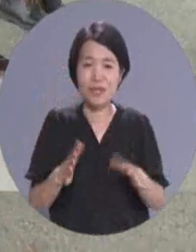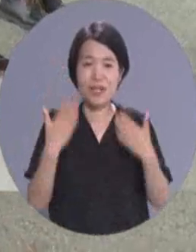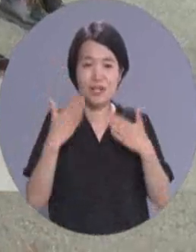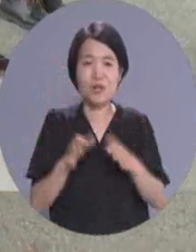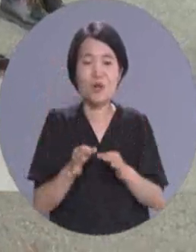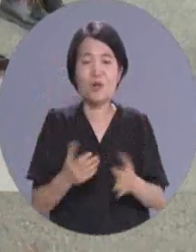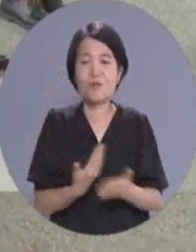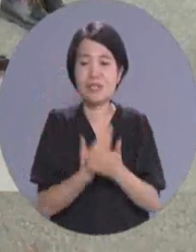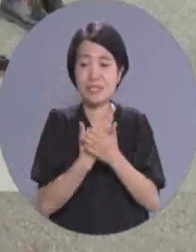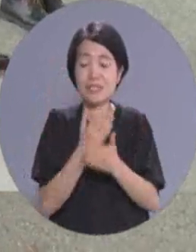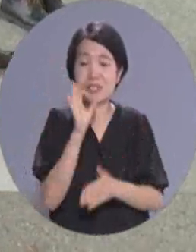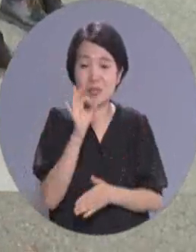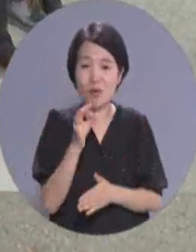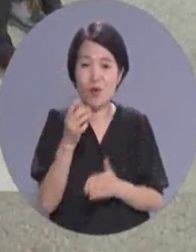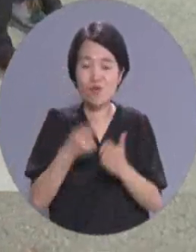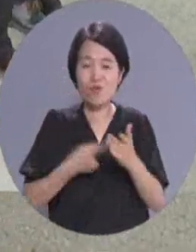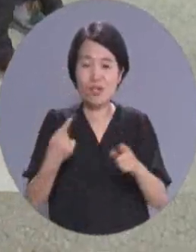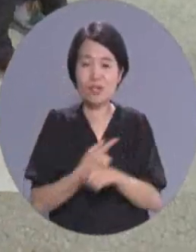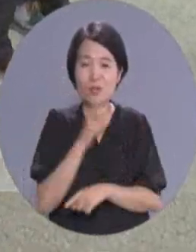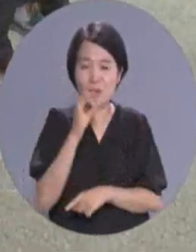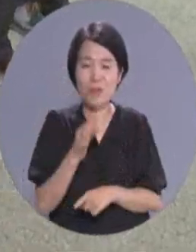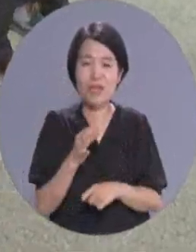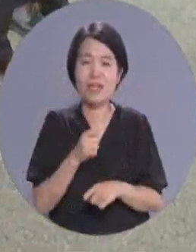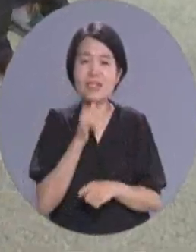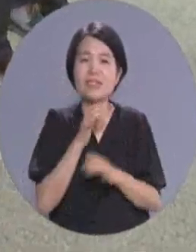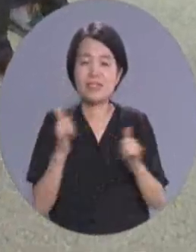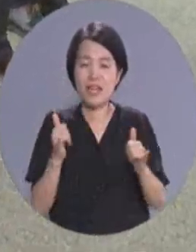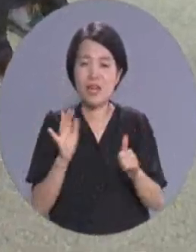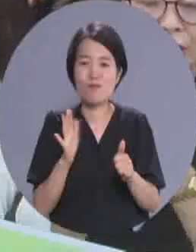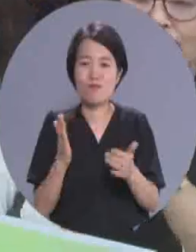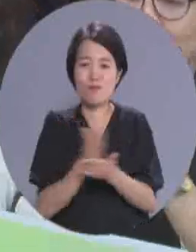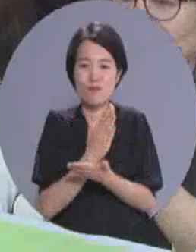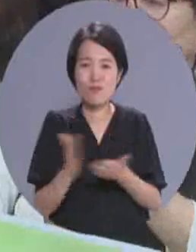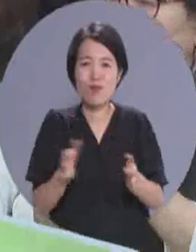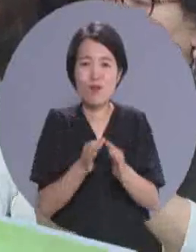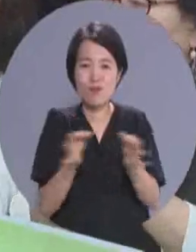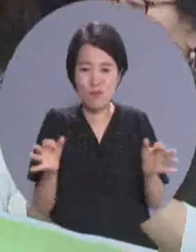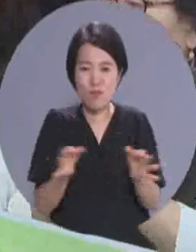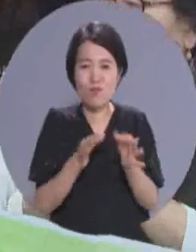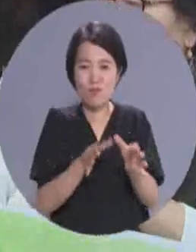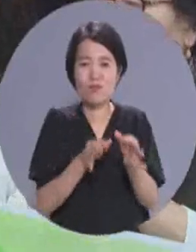장학금과 수술 치료비, 소외계층 지원 등 꾸준히 나눔을 실천해 오고 있습니다.